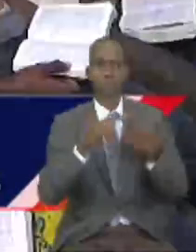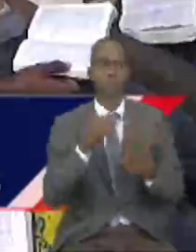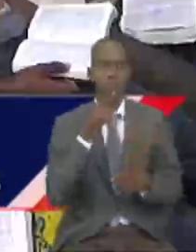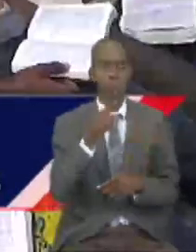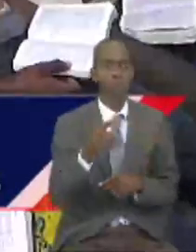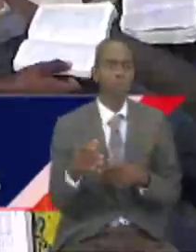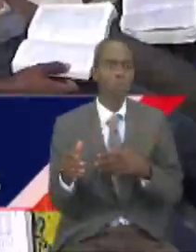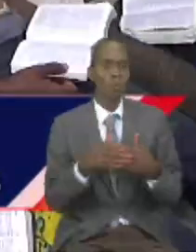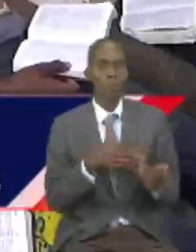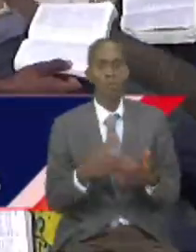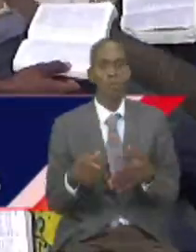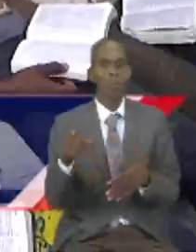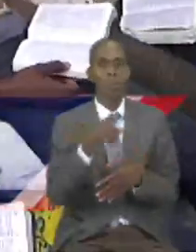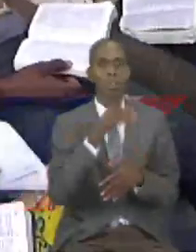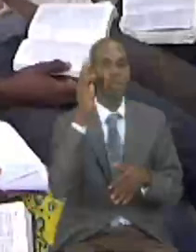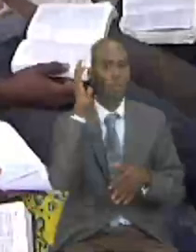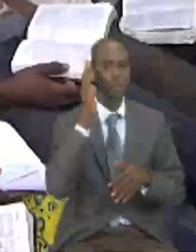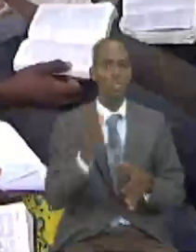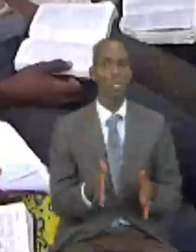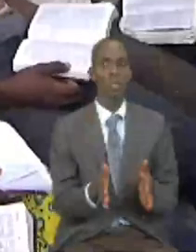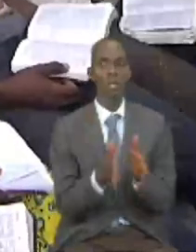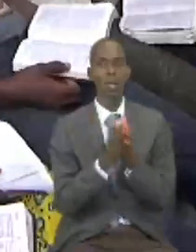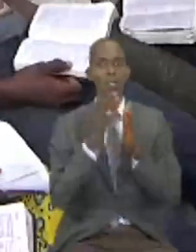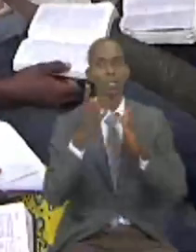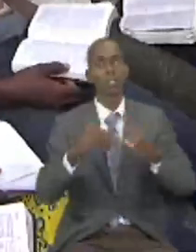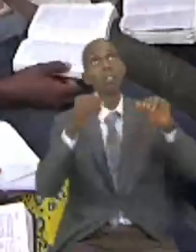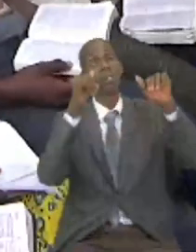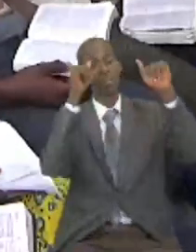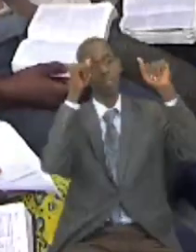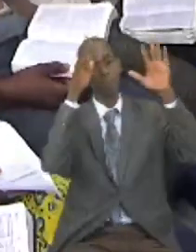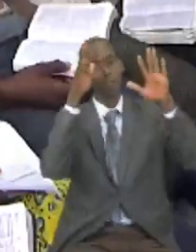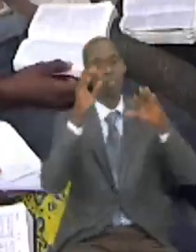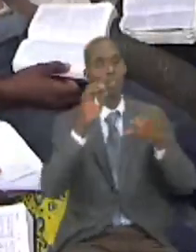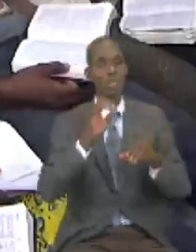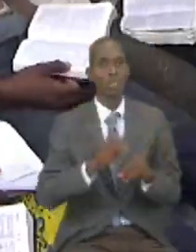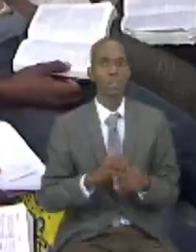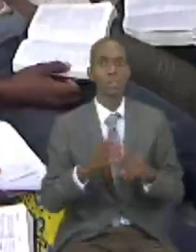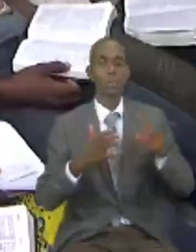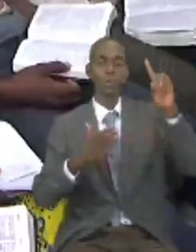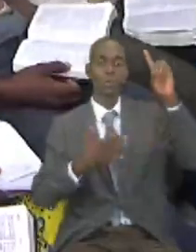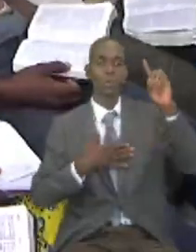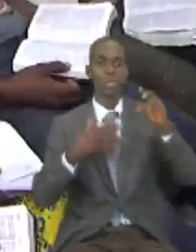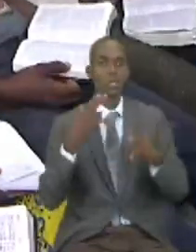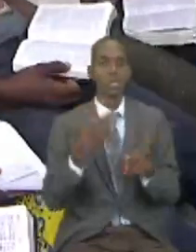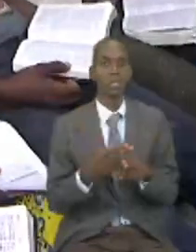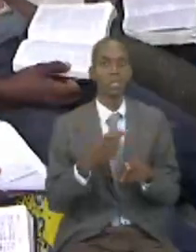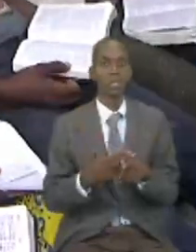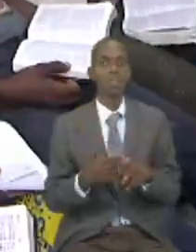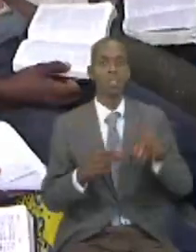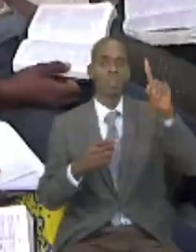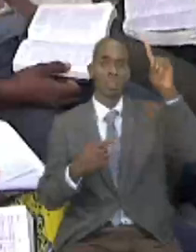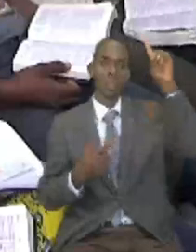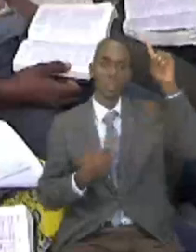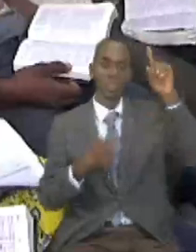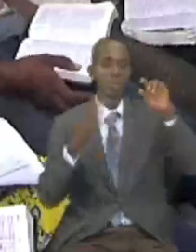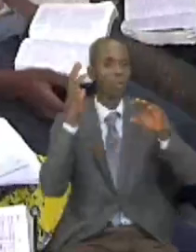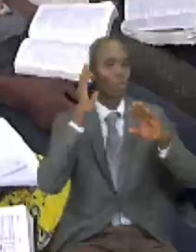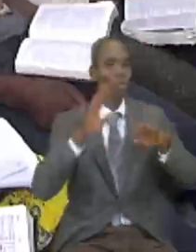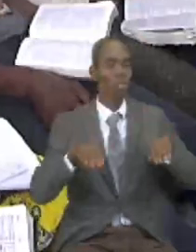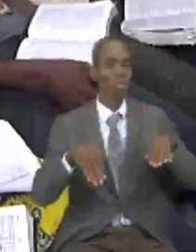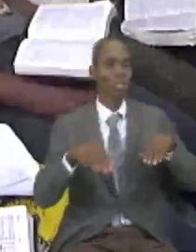vérité, je vous le dis. Ce que vous demanderez, dites-le, ce que vous demanderez, ce que je demanderai, ce que